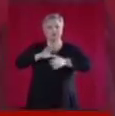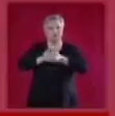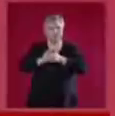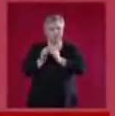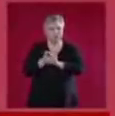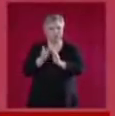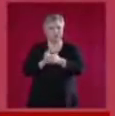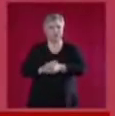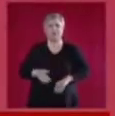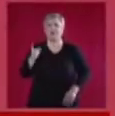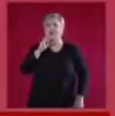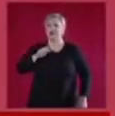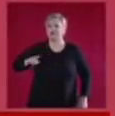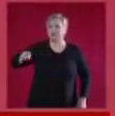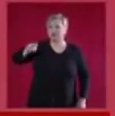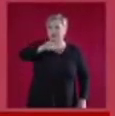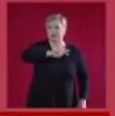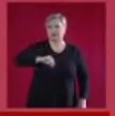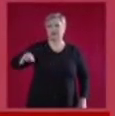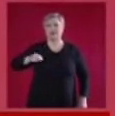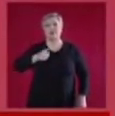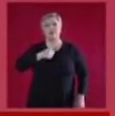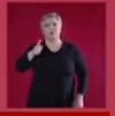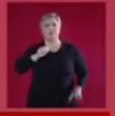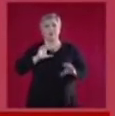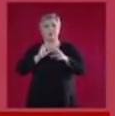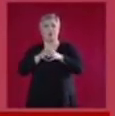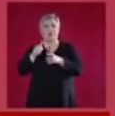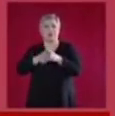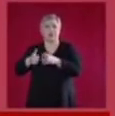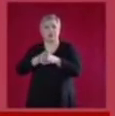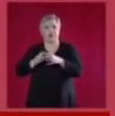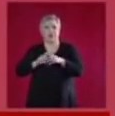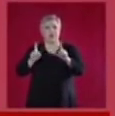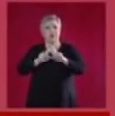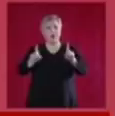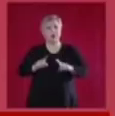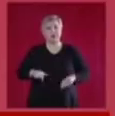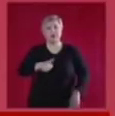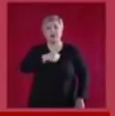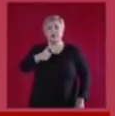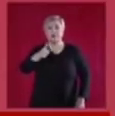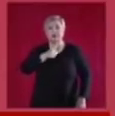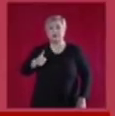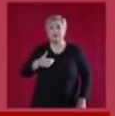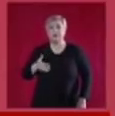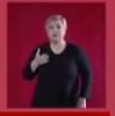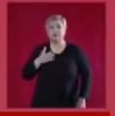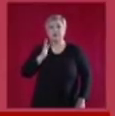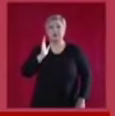ελλάδας των λίγων και των εκλεκτών αλλά το μόνο που έχει είναι να κοιτάξει μπροστά